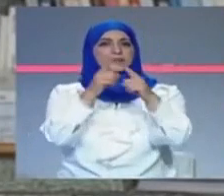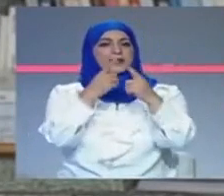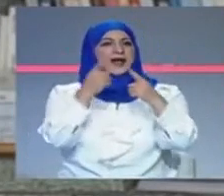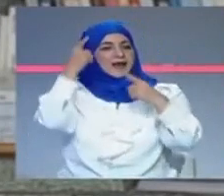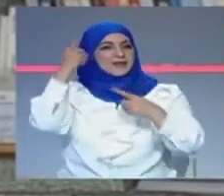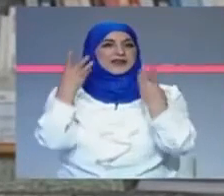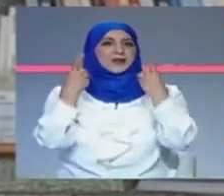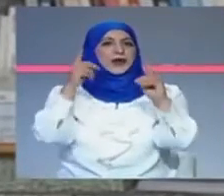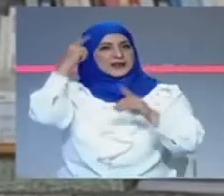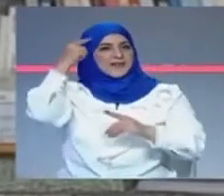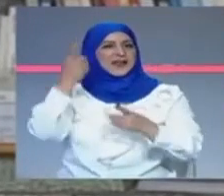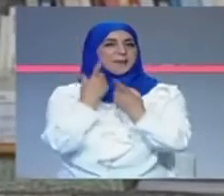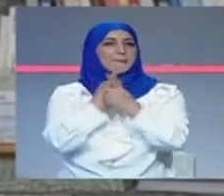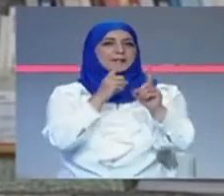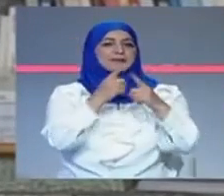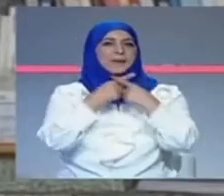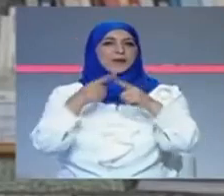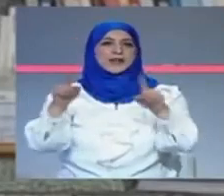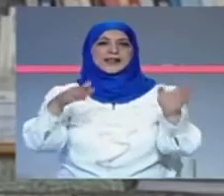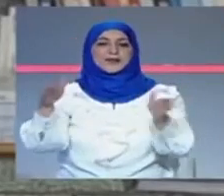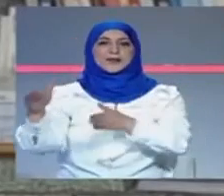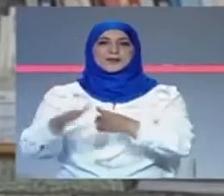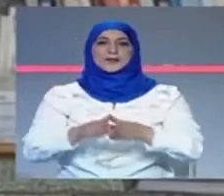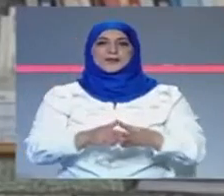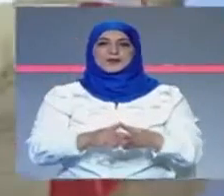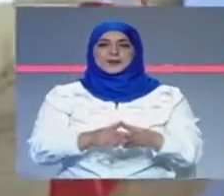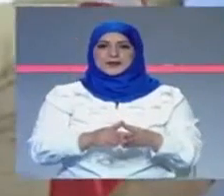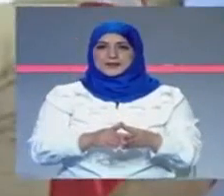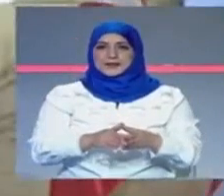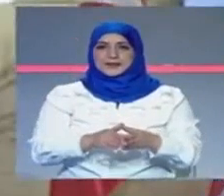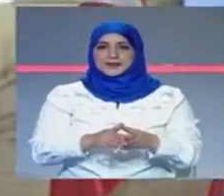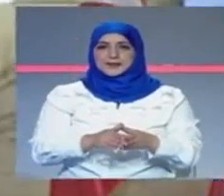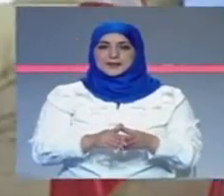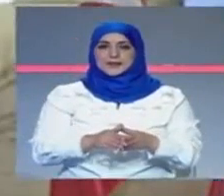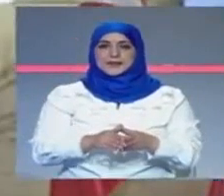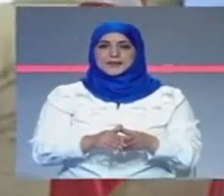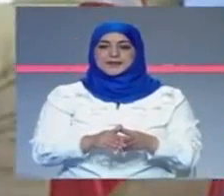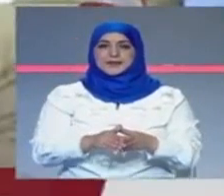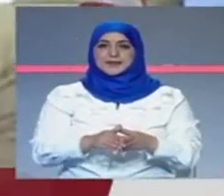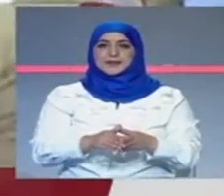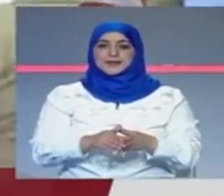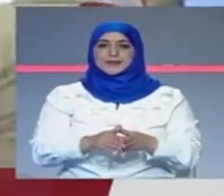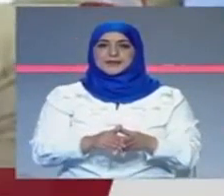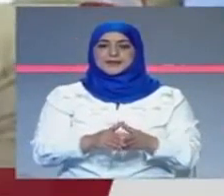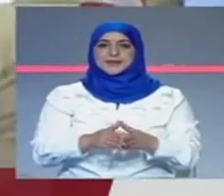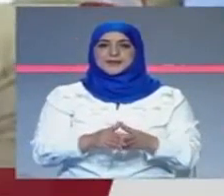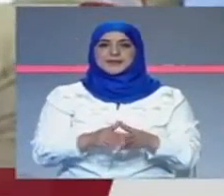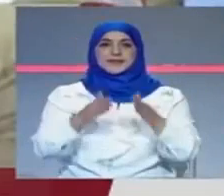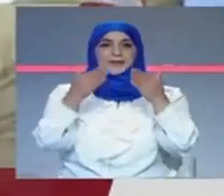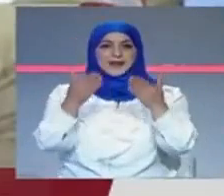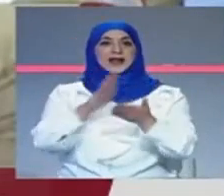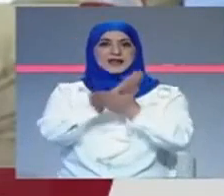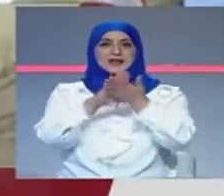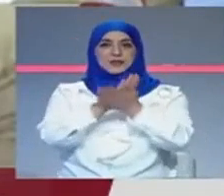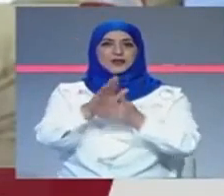ولذلك رفعت في الثوره شعار الحريه كانت السعوديه الاقتصاديه والاجتماعيه هي التي